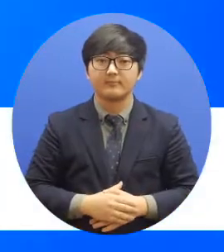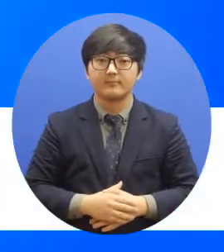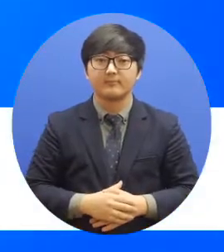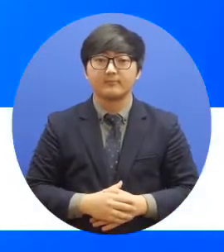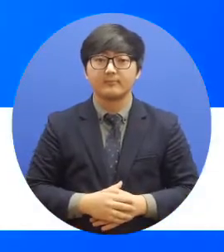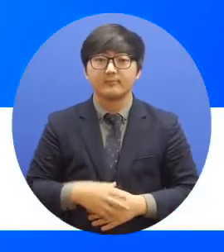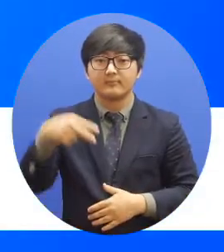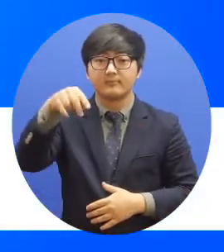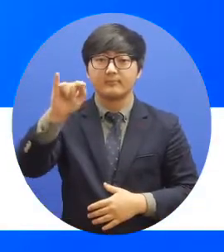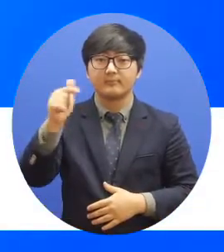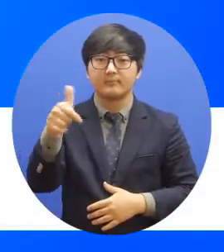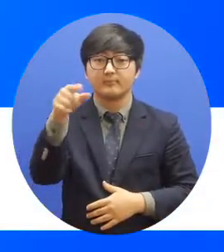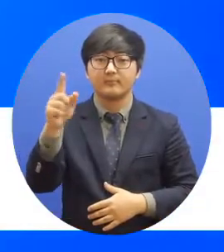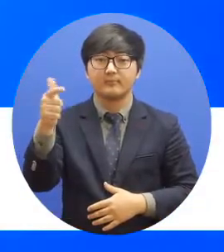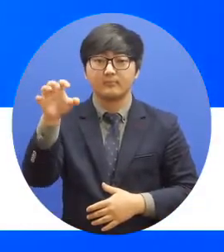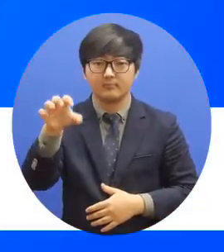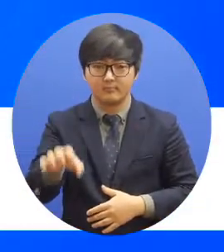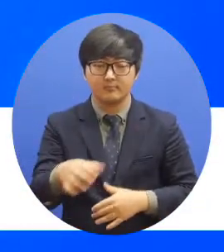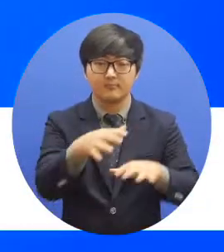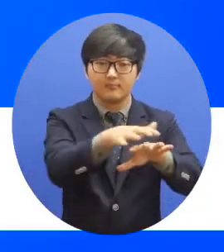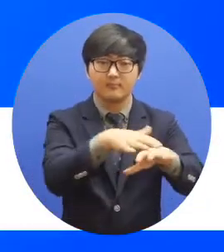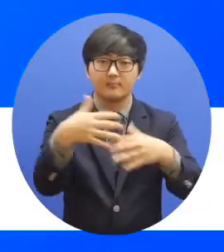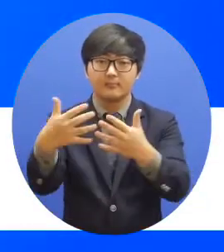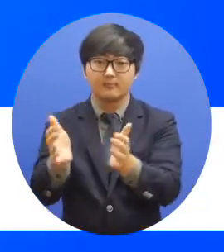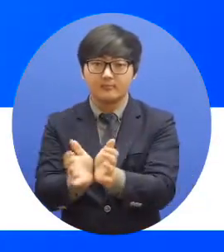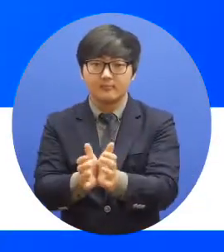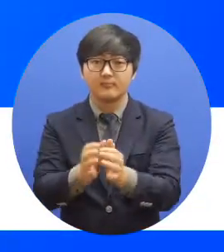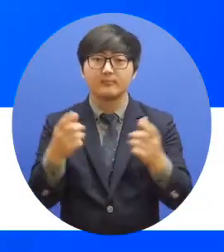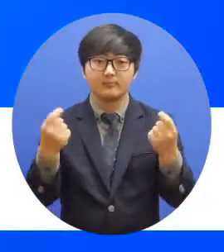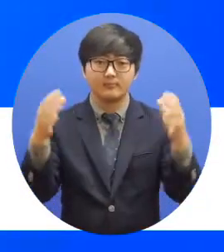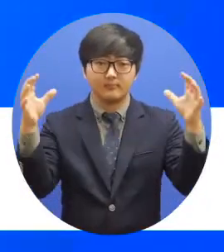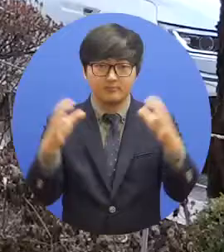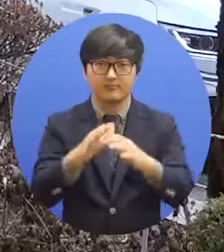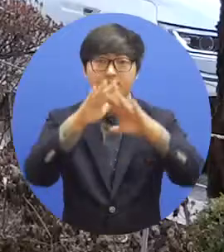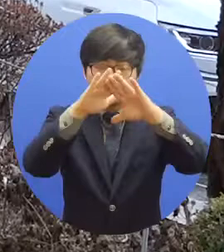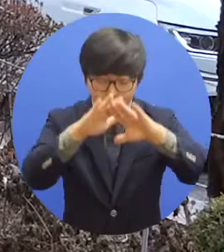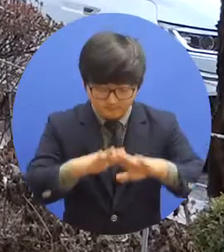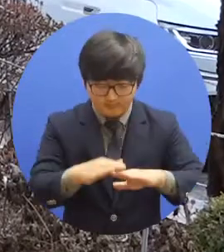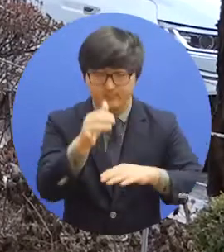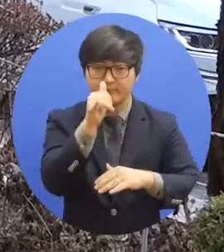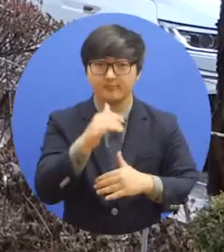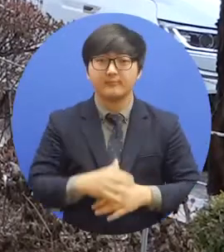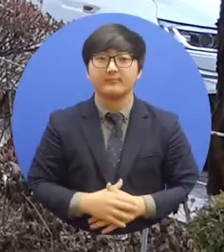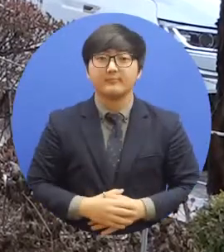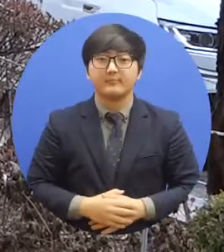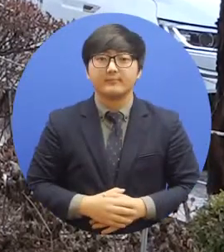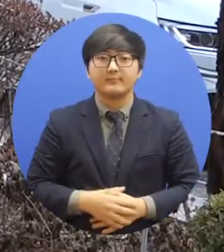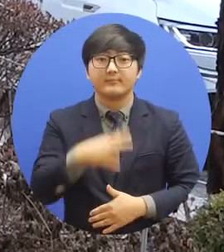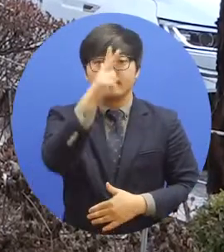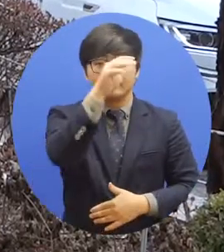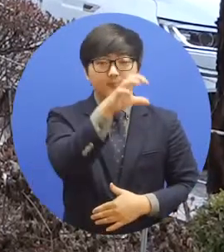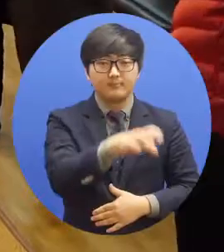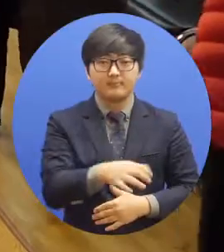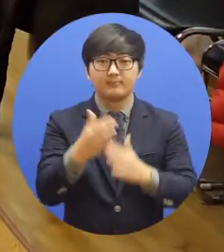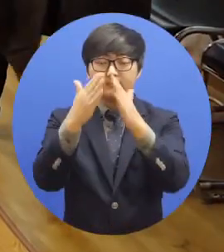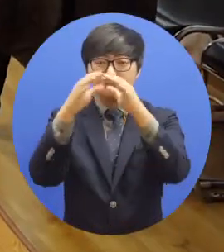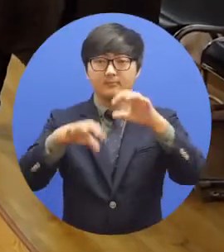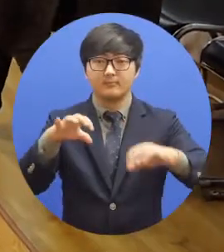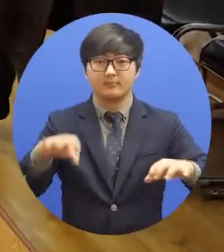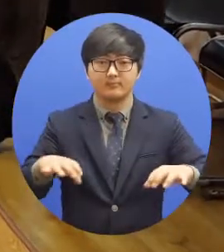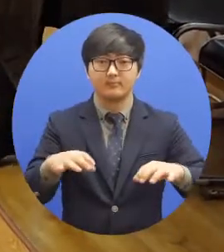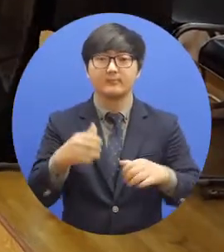공주시 신관동에서 기관 단체 합동 세배가 열렸습니다. 공주시 신관동이 신관 지구대